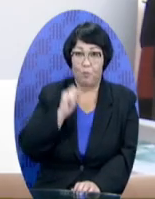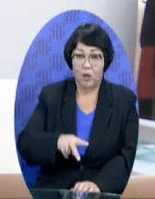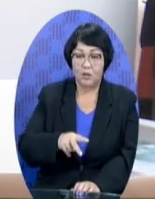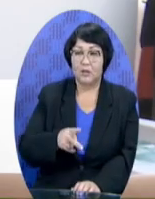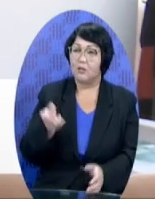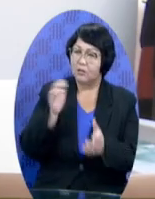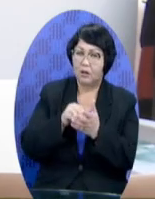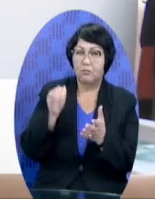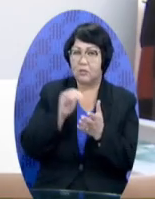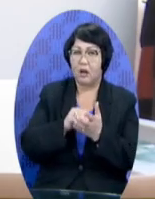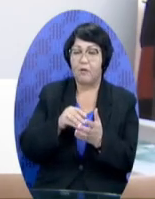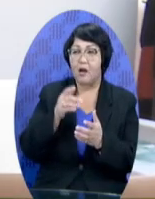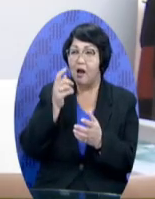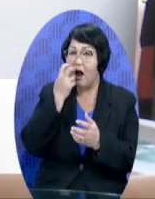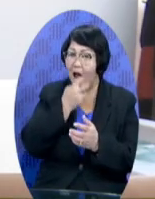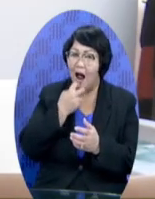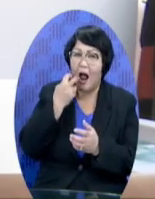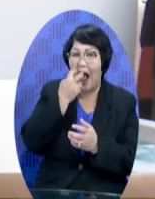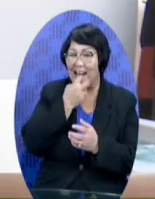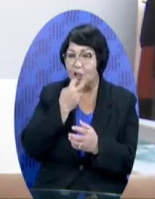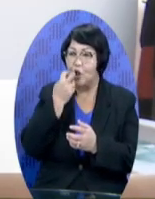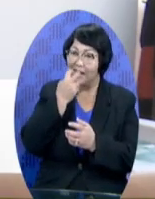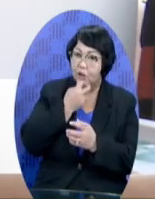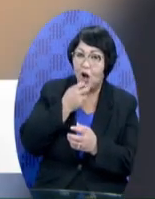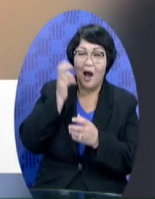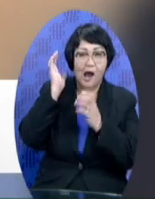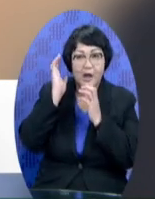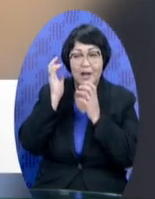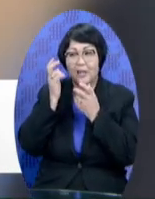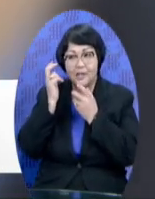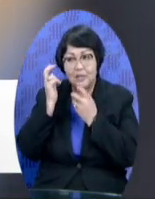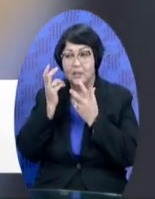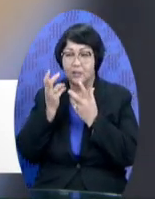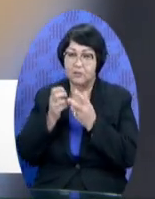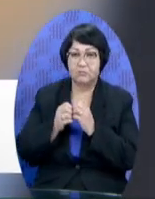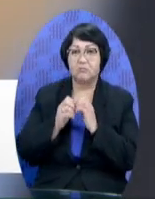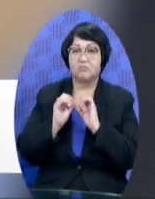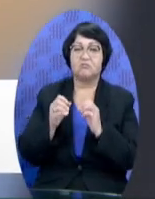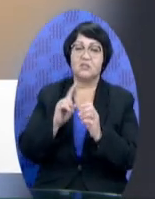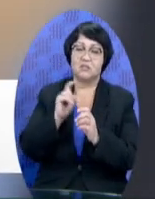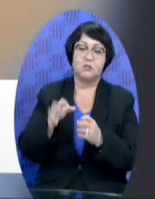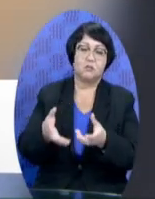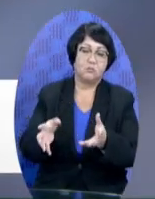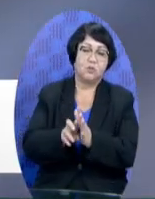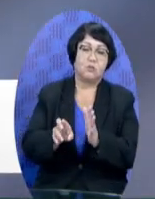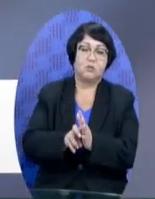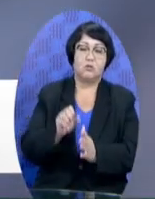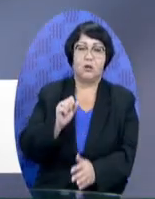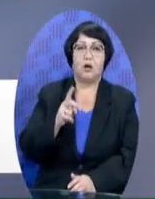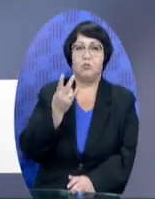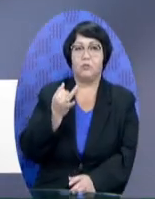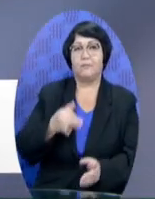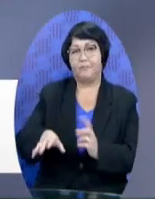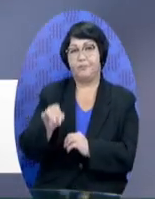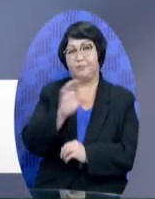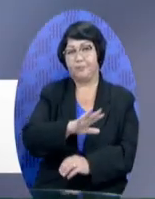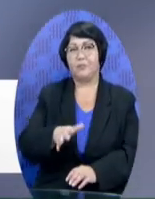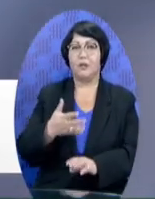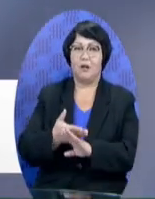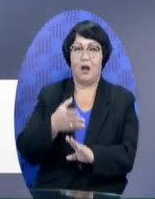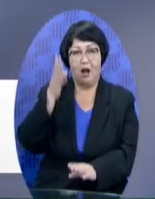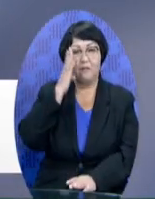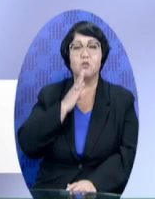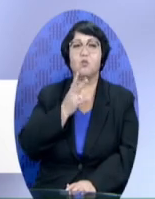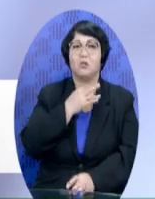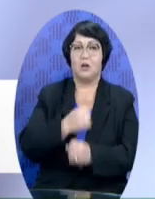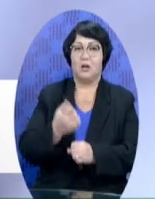тасгал үйл зүгээр засах ийм боломжууд нэгдэж байна. Ахуй шинж чанартай эдгээр нөлөөллөөс хүүхдээ хамгаалах нь эцэгчүүдийн үүрэг. Хамгийн гол